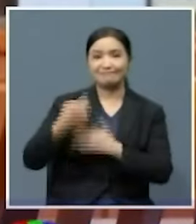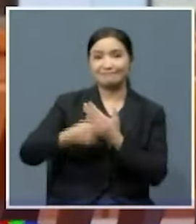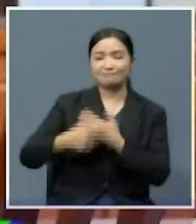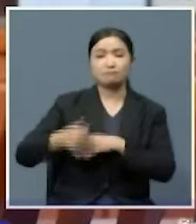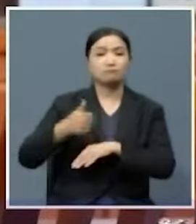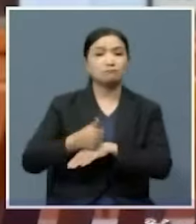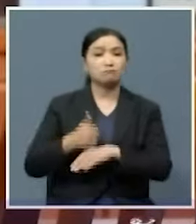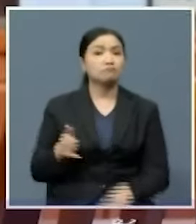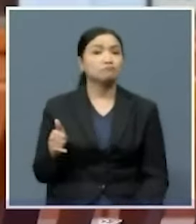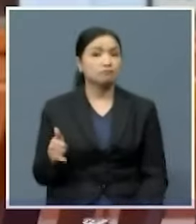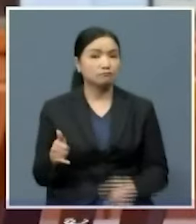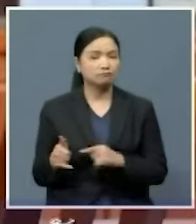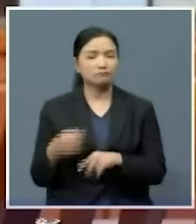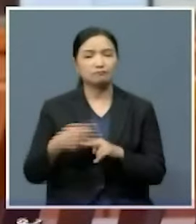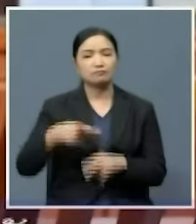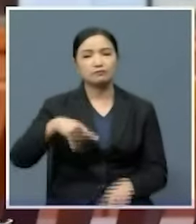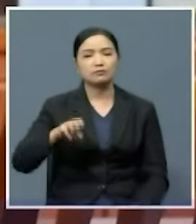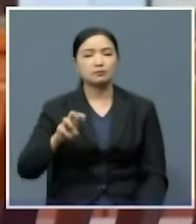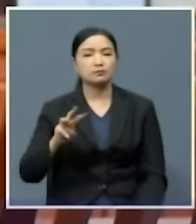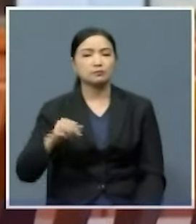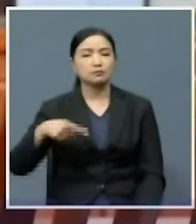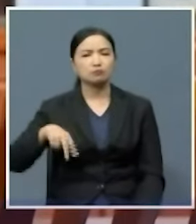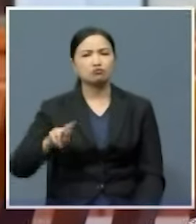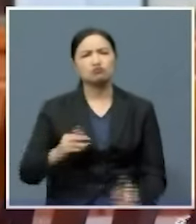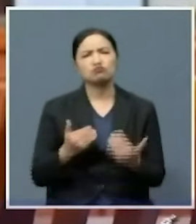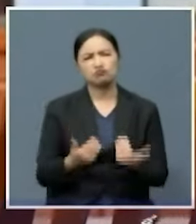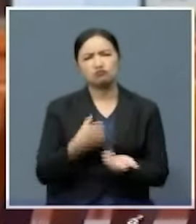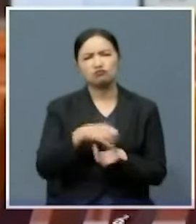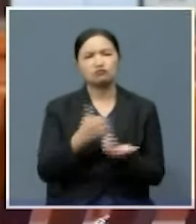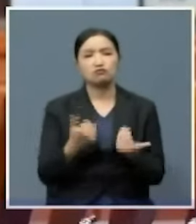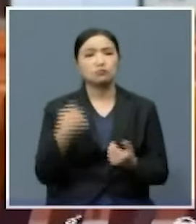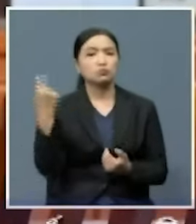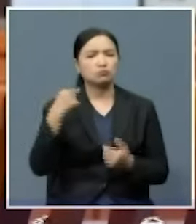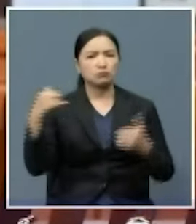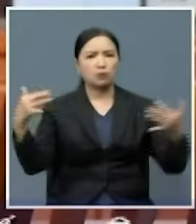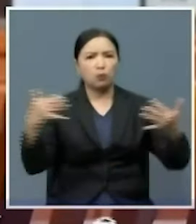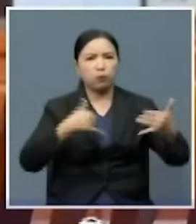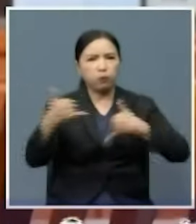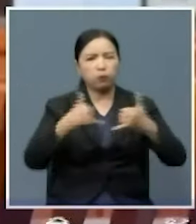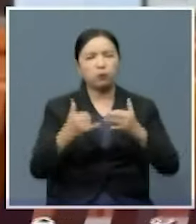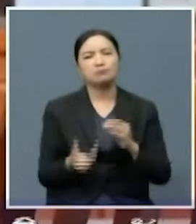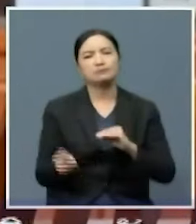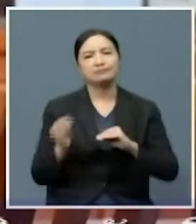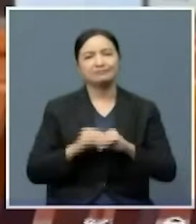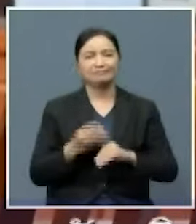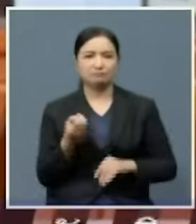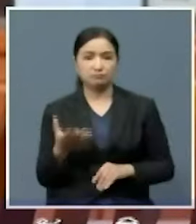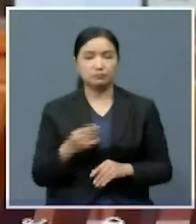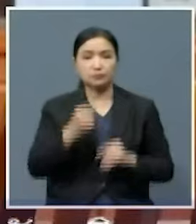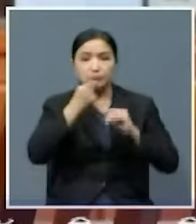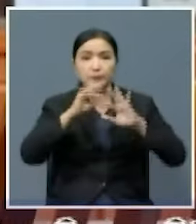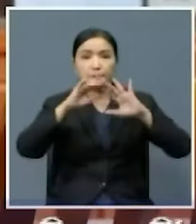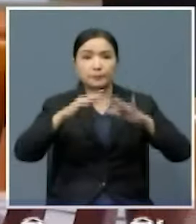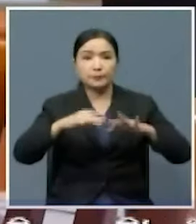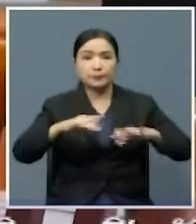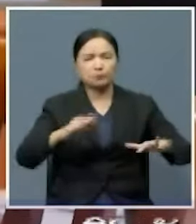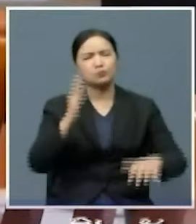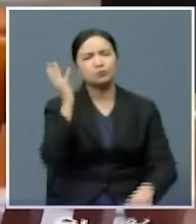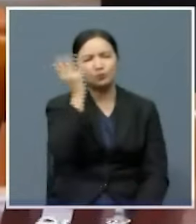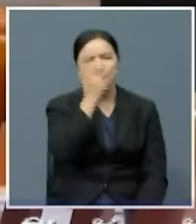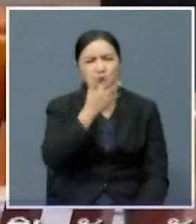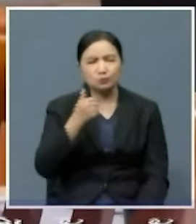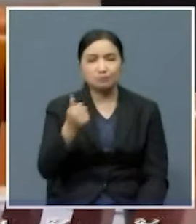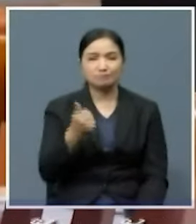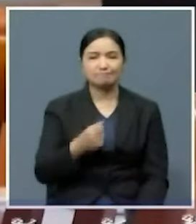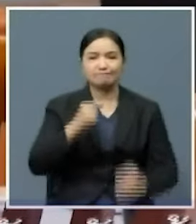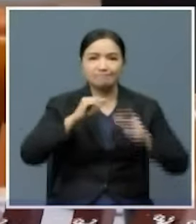รมในเครือแฟร์เฮาส์นางพิมพรทองสุขบอกว่าช่วงนี้นักท่องเที่ยวเข้ามาเพิ่มขึ้นเยอะเลยนะครับทะเลรอบเกาะสมุยตอนนี้ก็สวยม